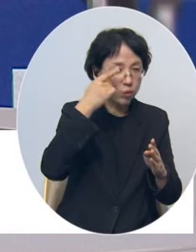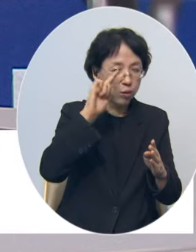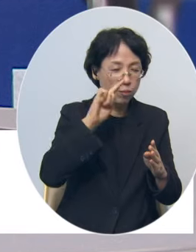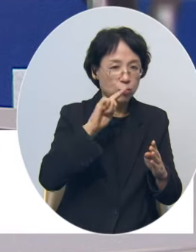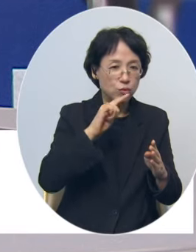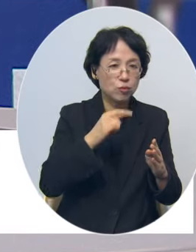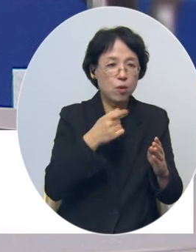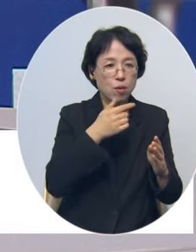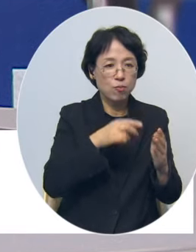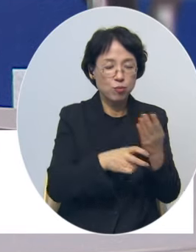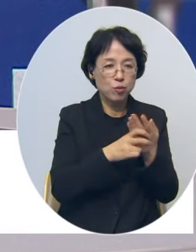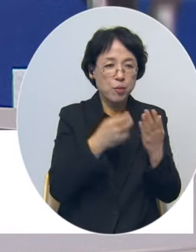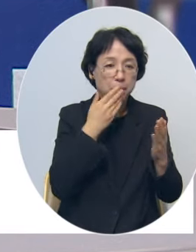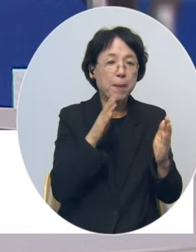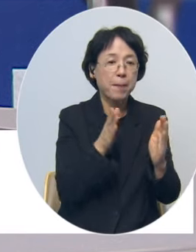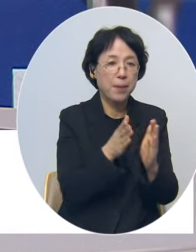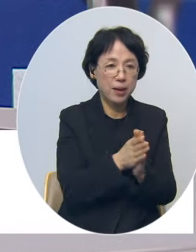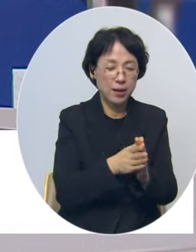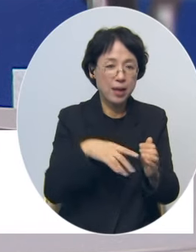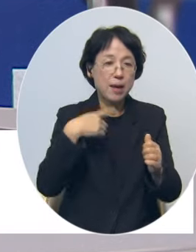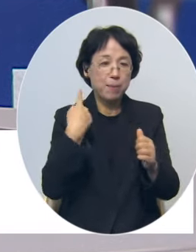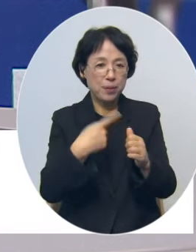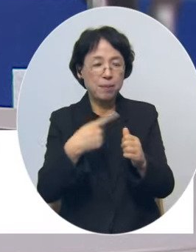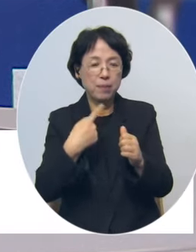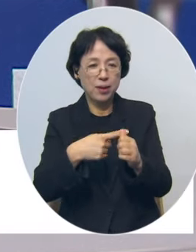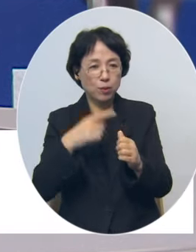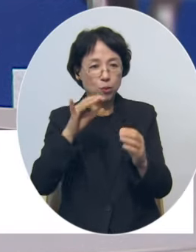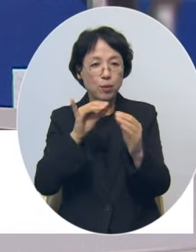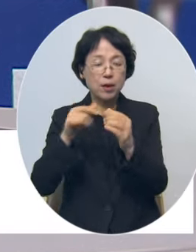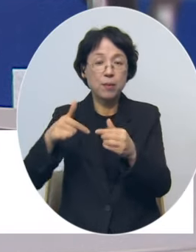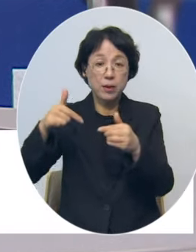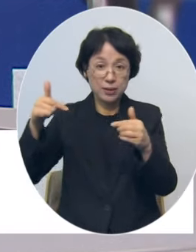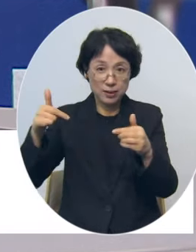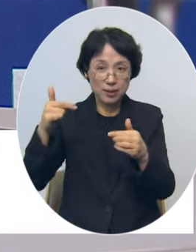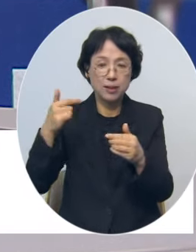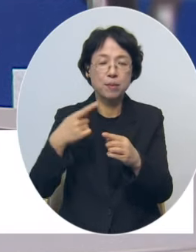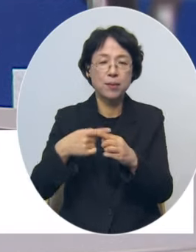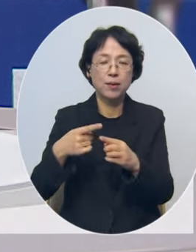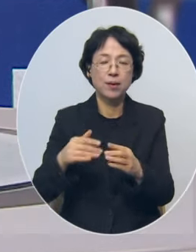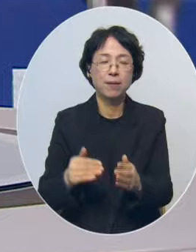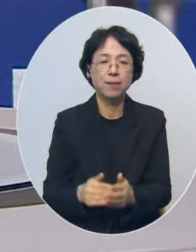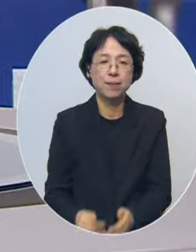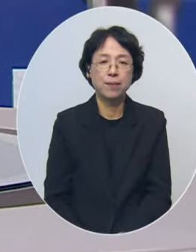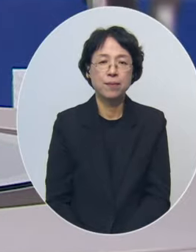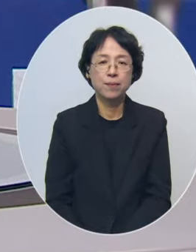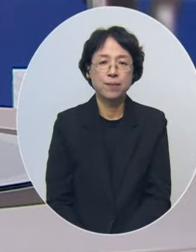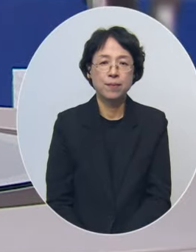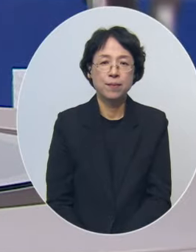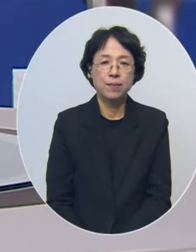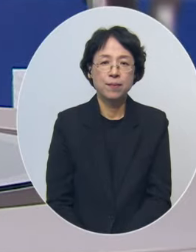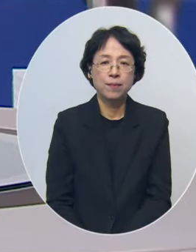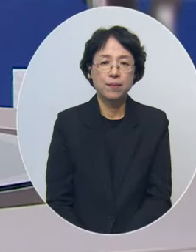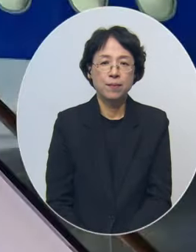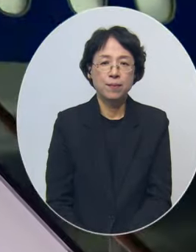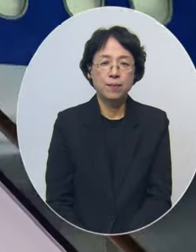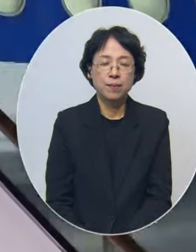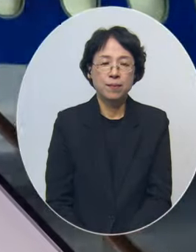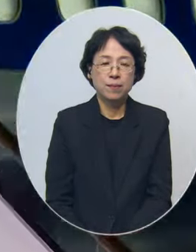대한 비판과 공조의 공감대를 확산했다는 평가입니다. 최영은 기자입니다.